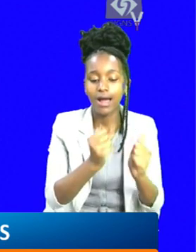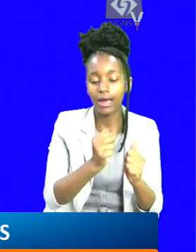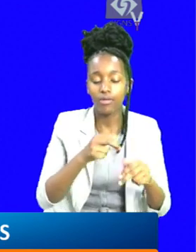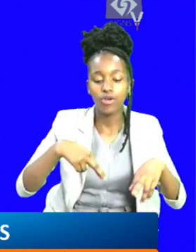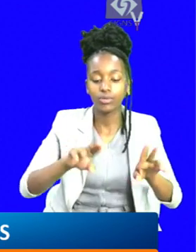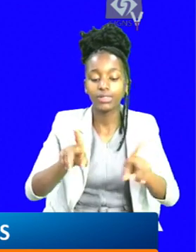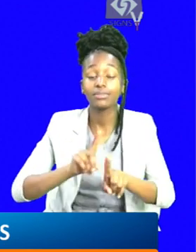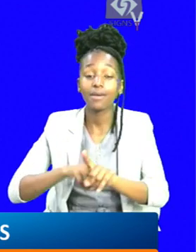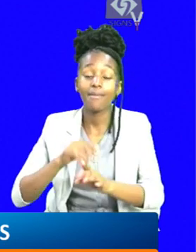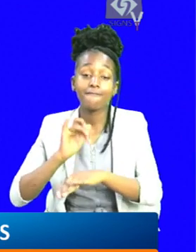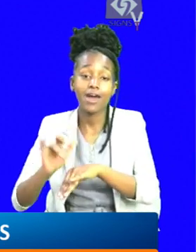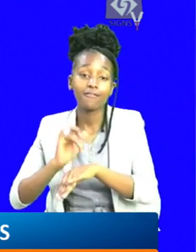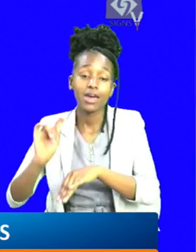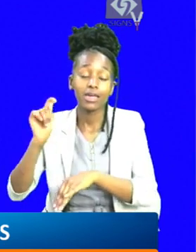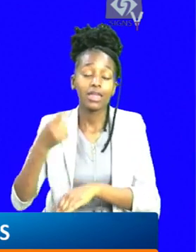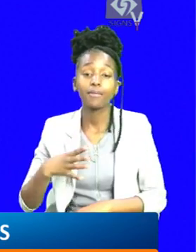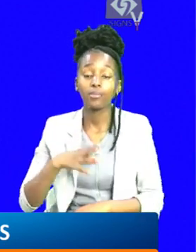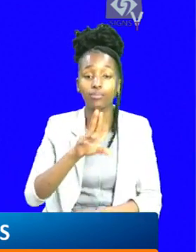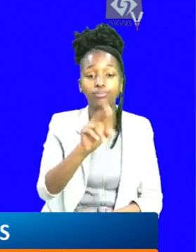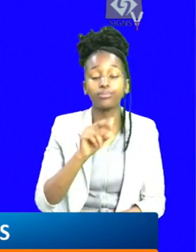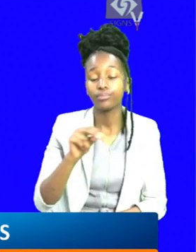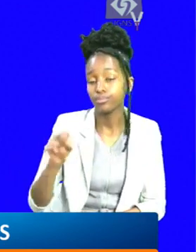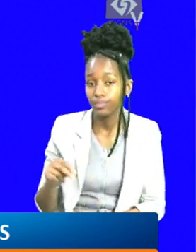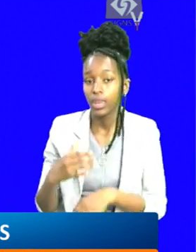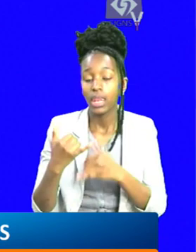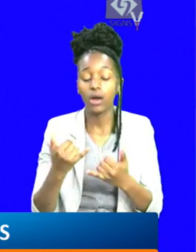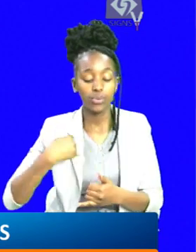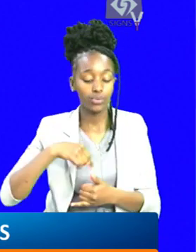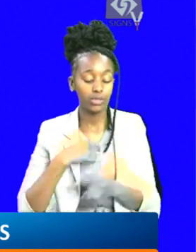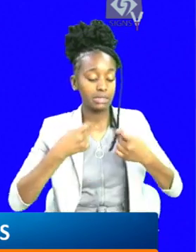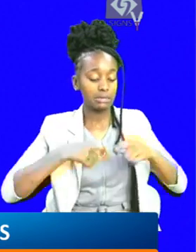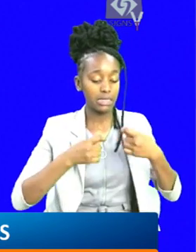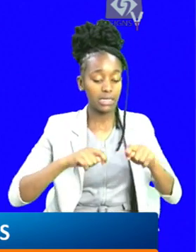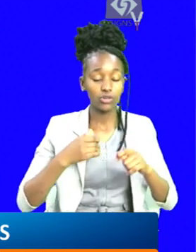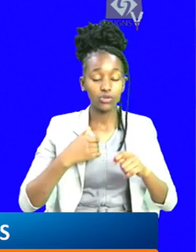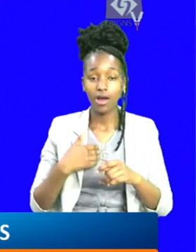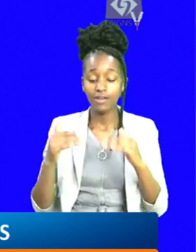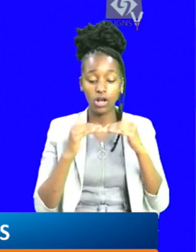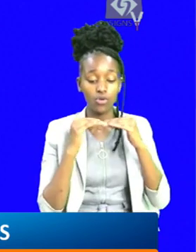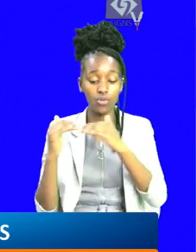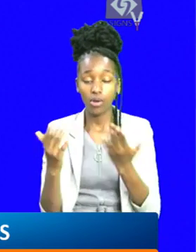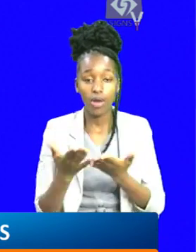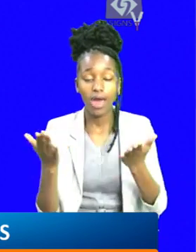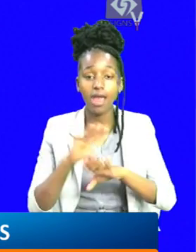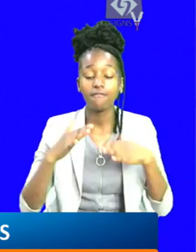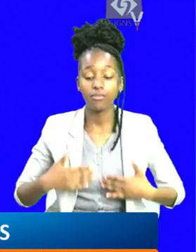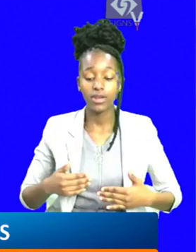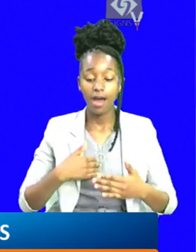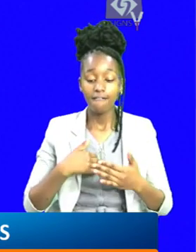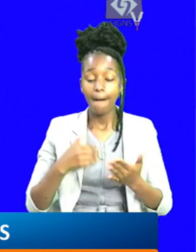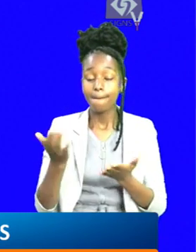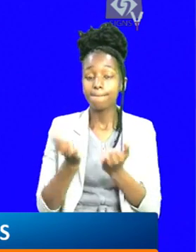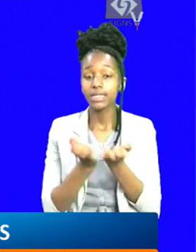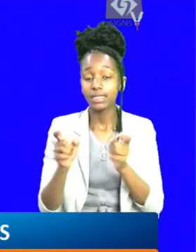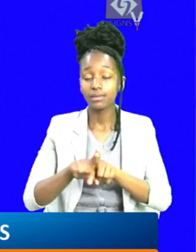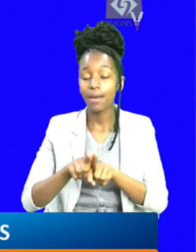biashara na hatuwezi tukaingilia kwa mambo ile hatuwezi kuelewa kwa sababu hatujaielewa vizuri. Kaongeza fare ambayo itaweza